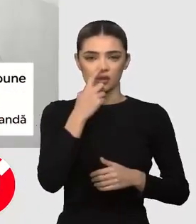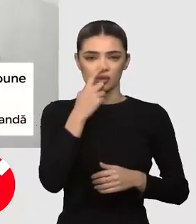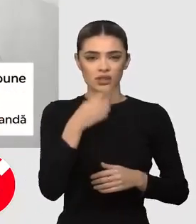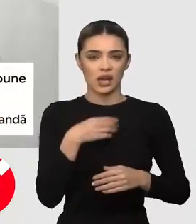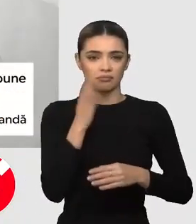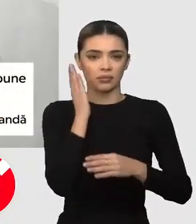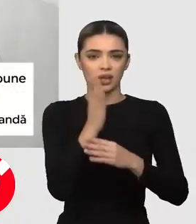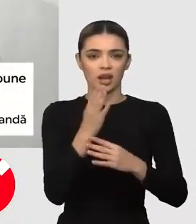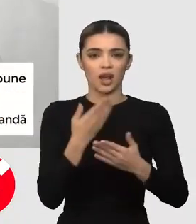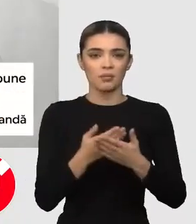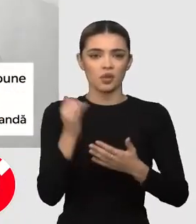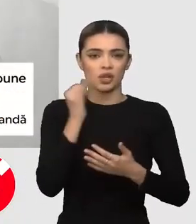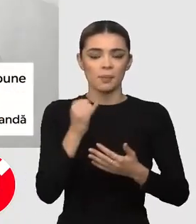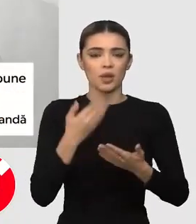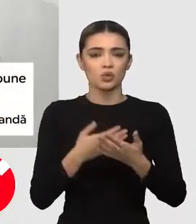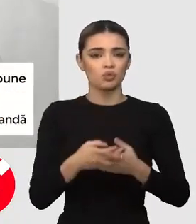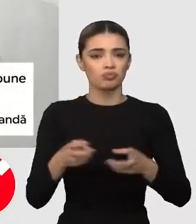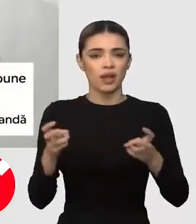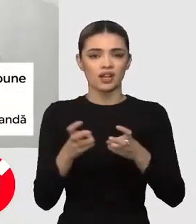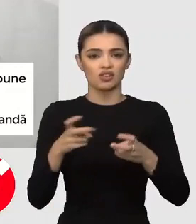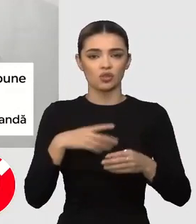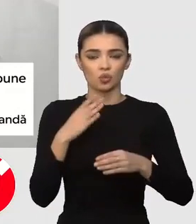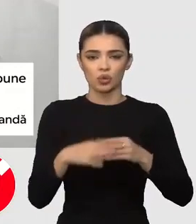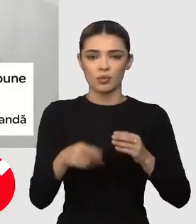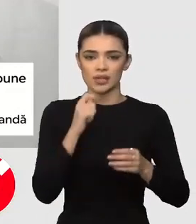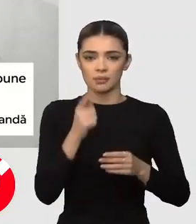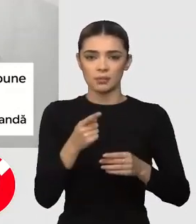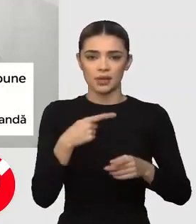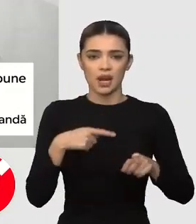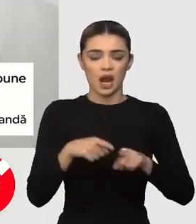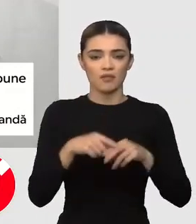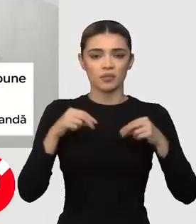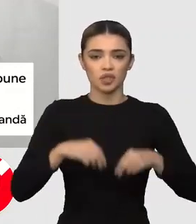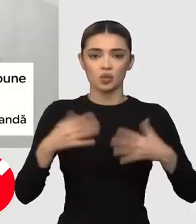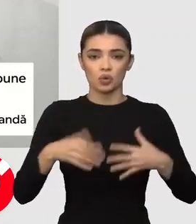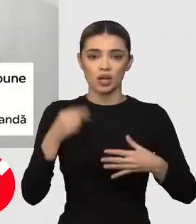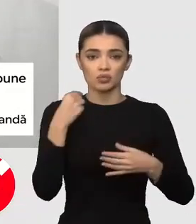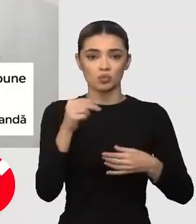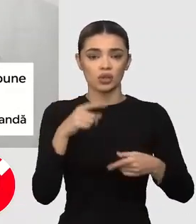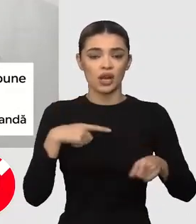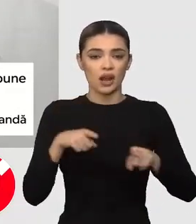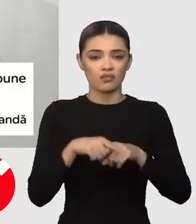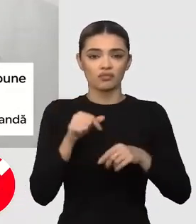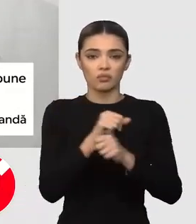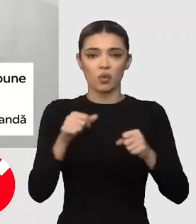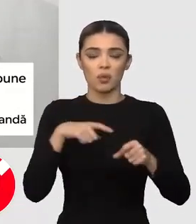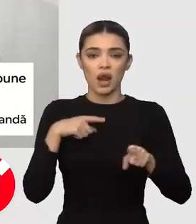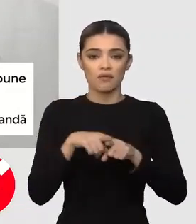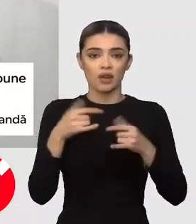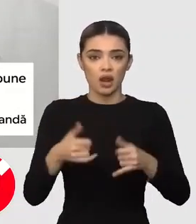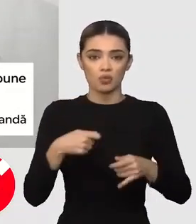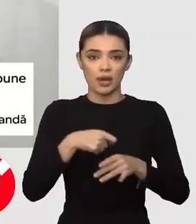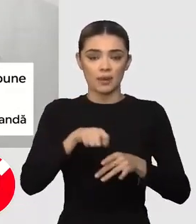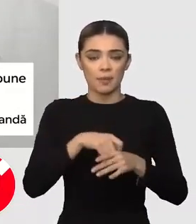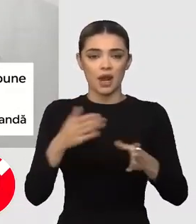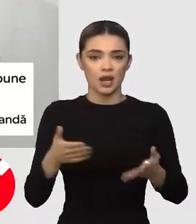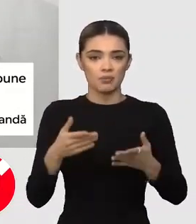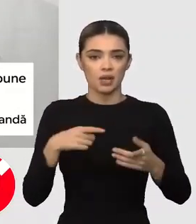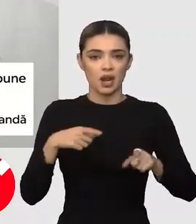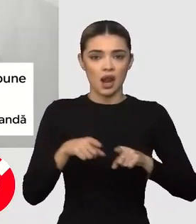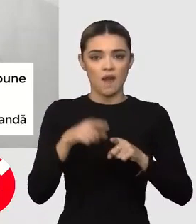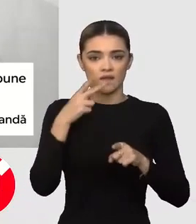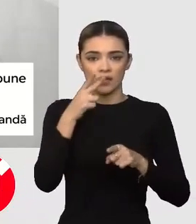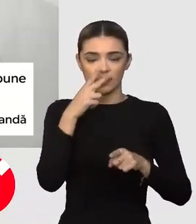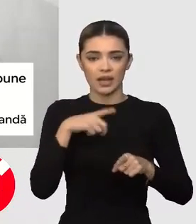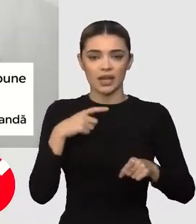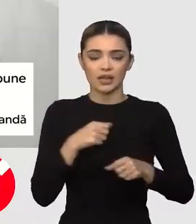Rusia a țintit infrastructura pentru energie în ultimele săptămâni, însă Zelenski spune că daunele produse au fost imediat remediate.